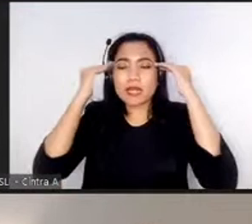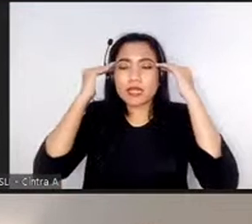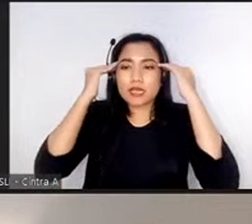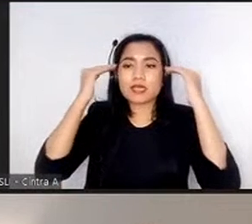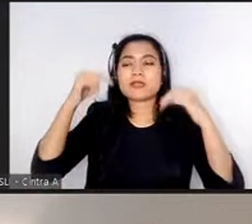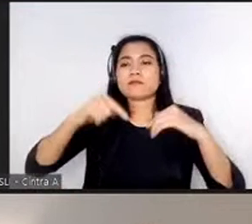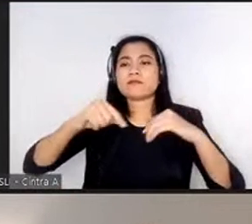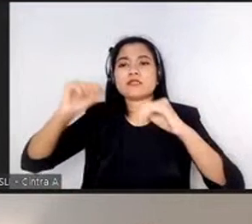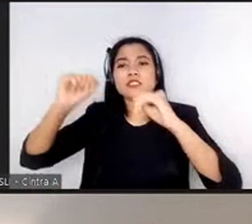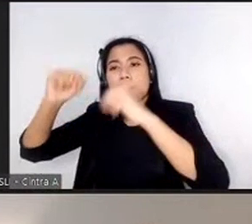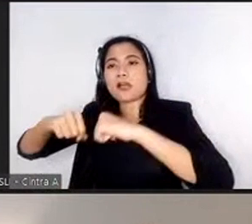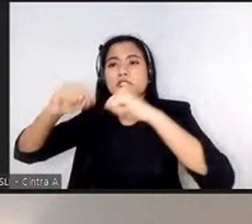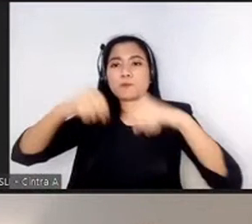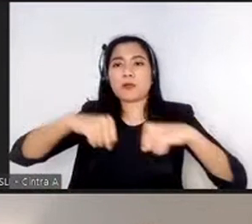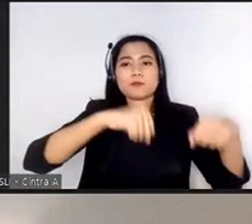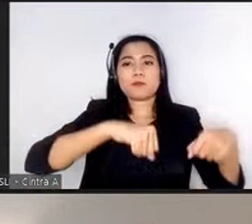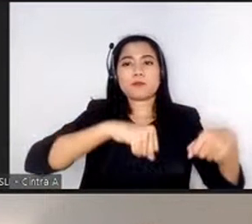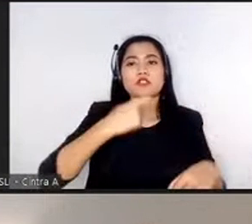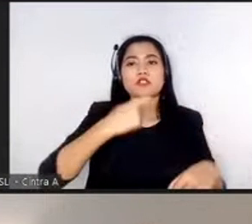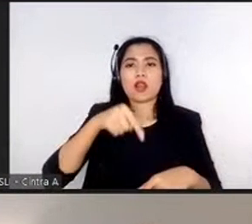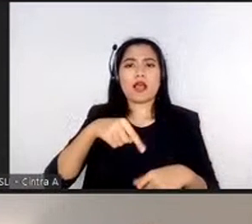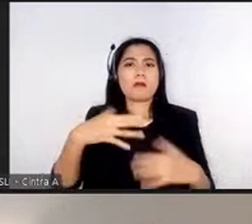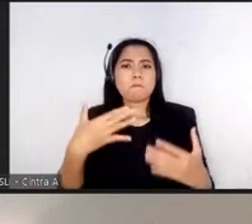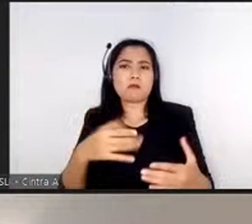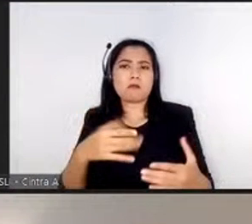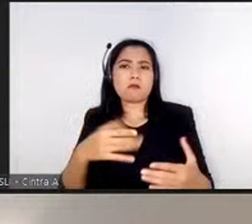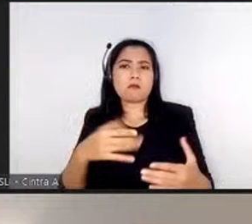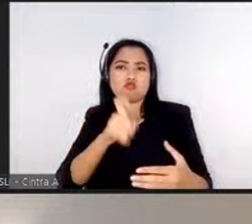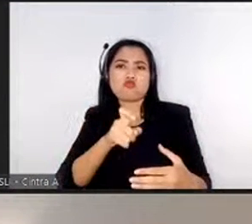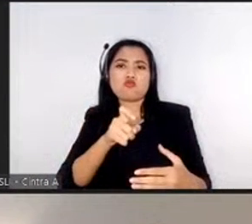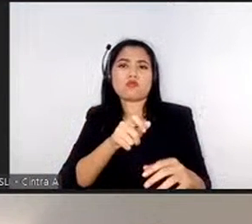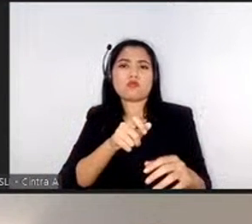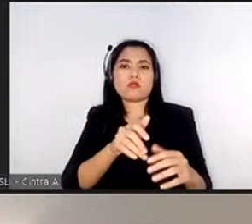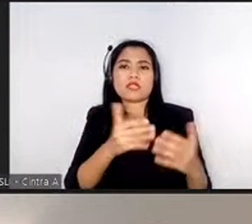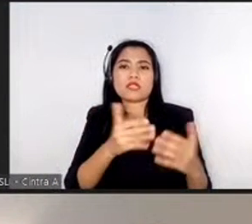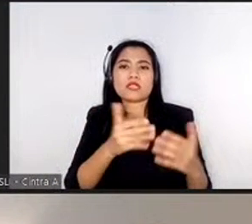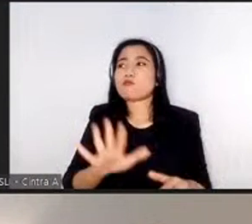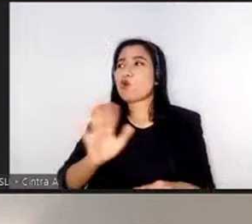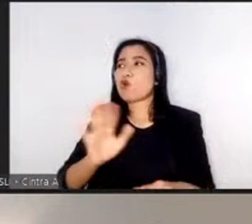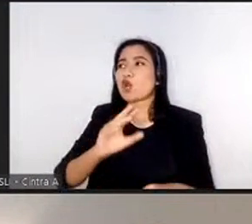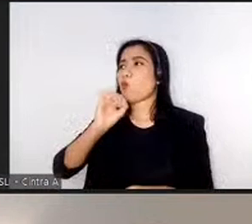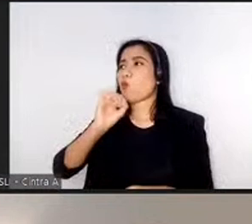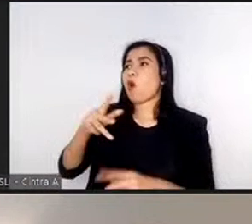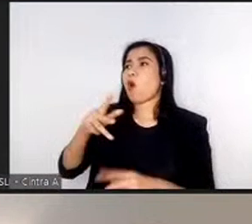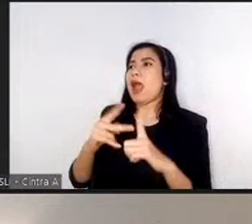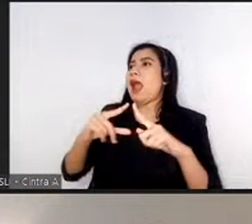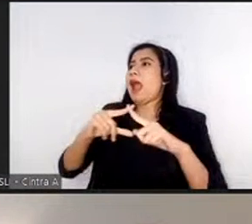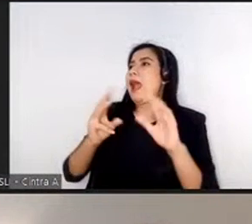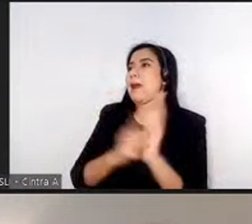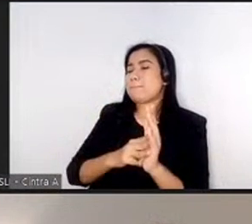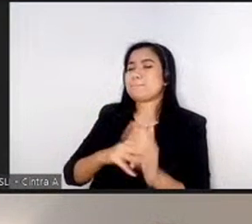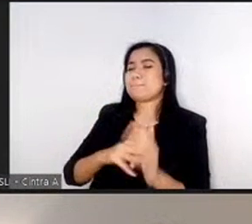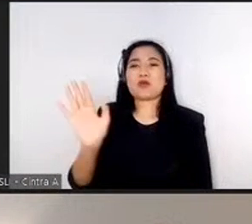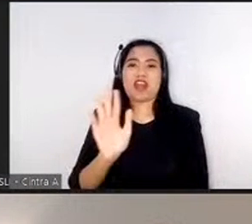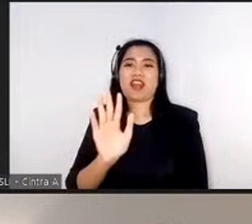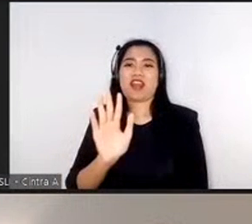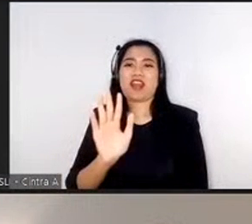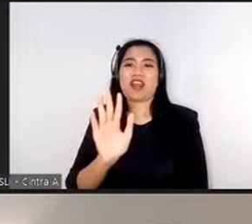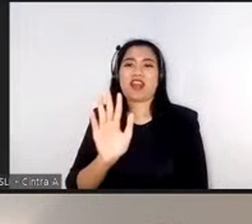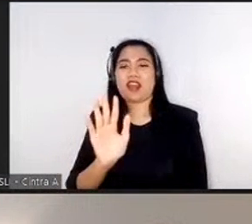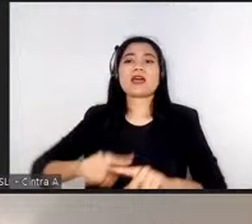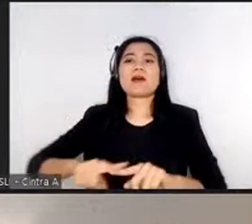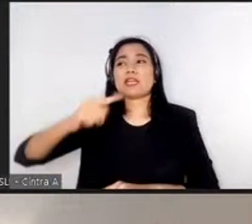Sebetulnya hal-hal Apa yang perlu dibenai dan tanpa menyebut HAM gitu ya tetapi sebetulnya ada prinsip-prinsip yang kemudian eh